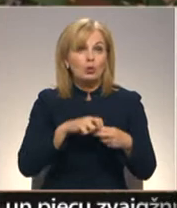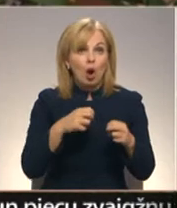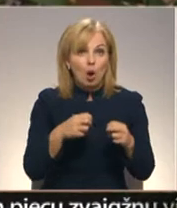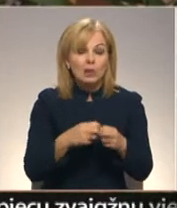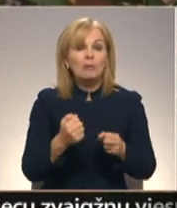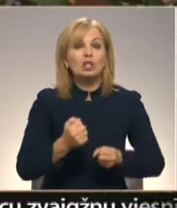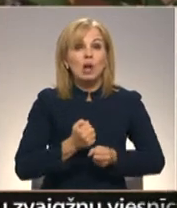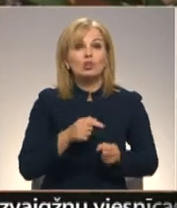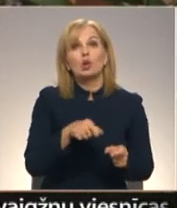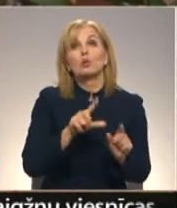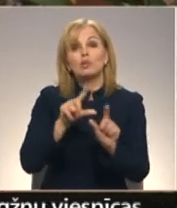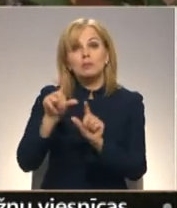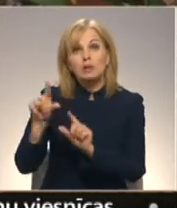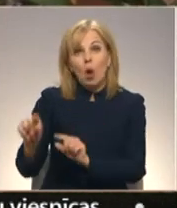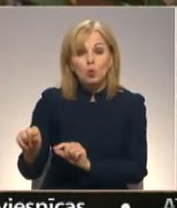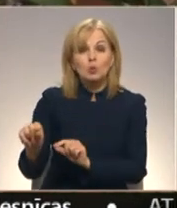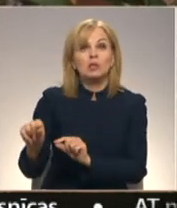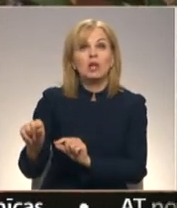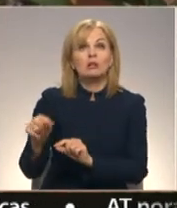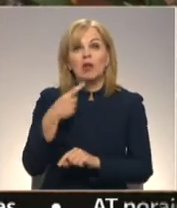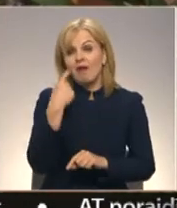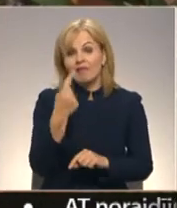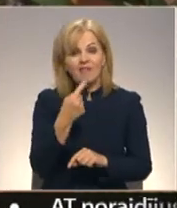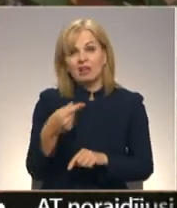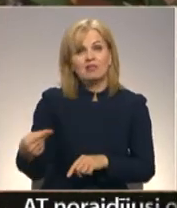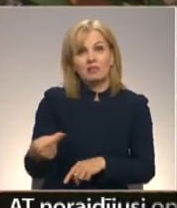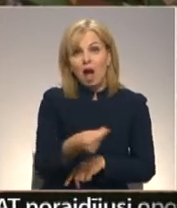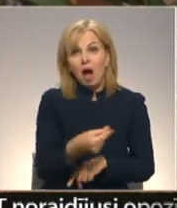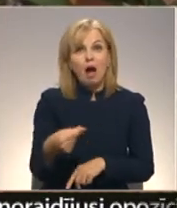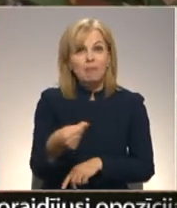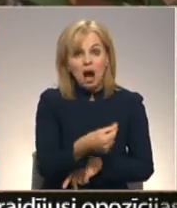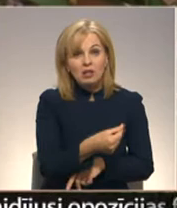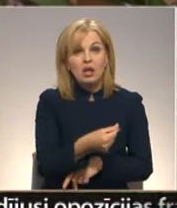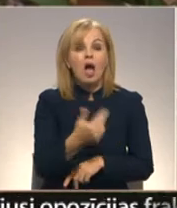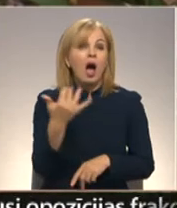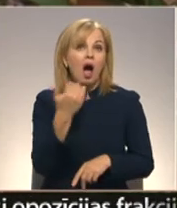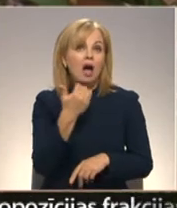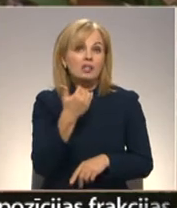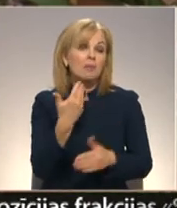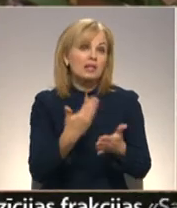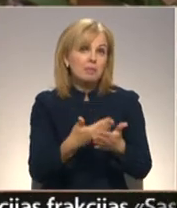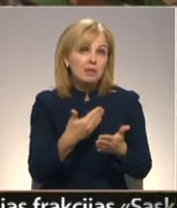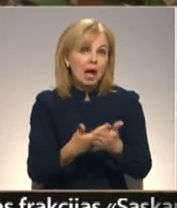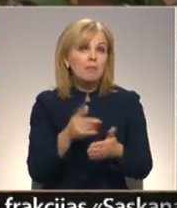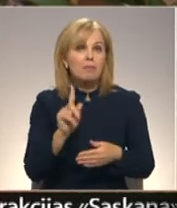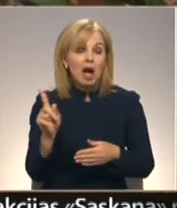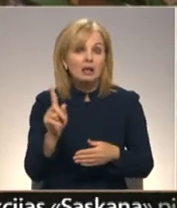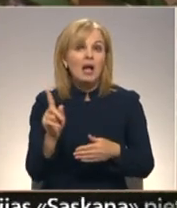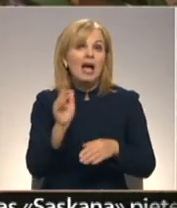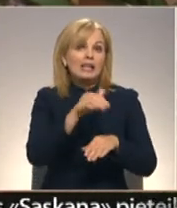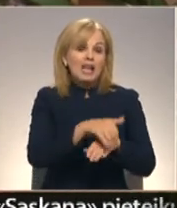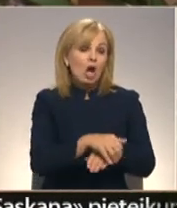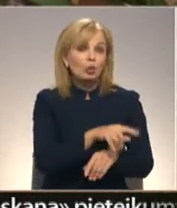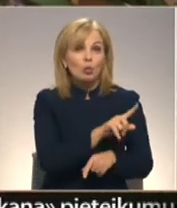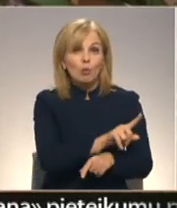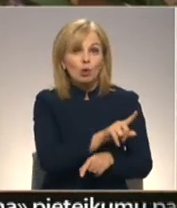Diemžēl tos braucienus neviens neapmaksā, ja, kā teiksim, ārzemēs rietumos, ja,